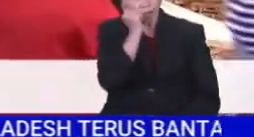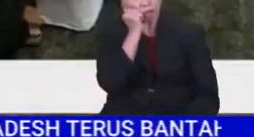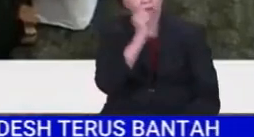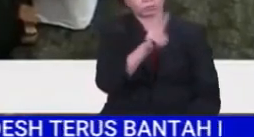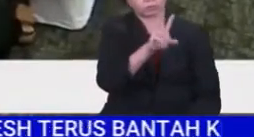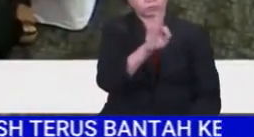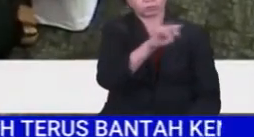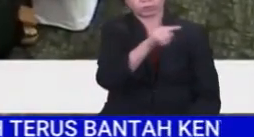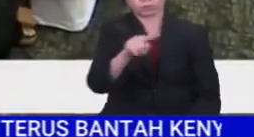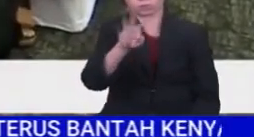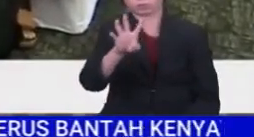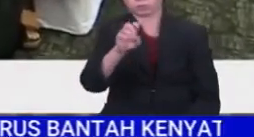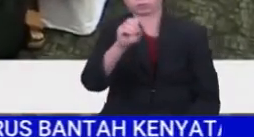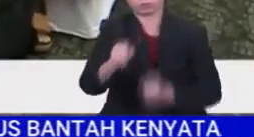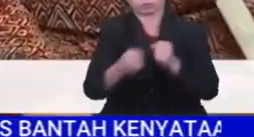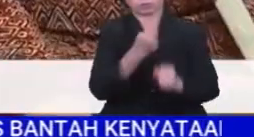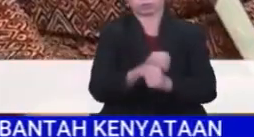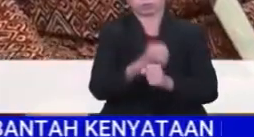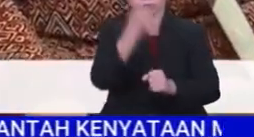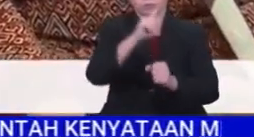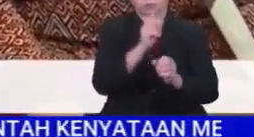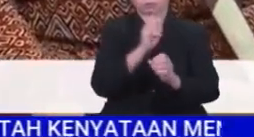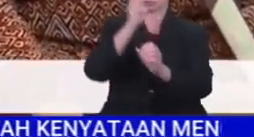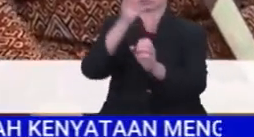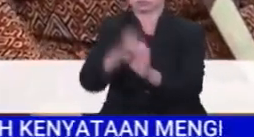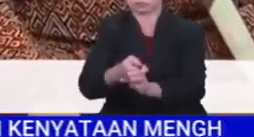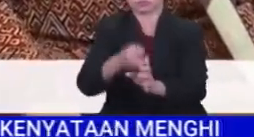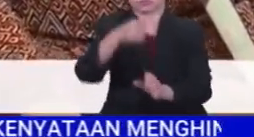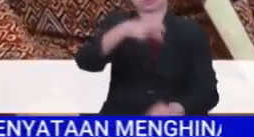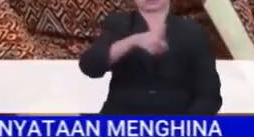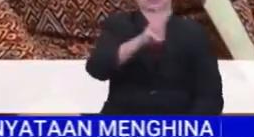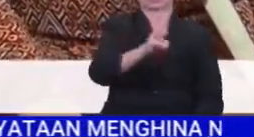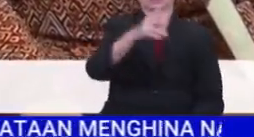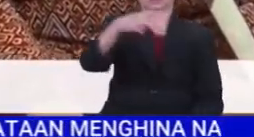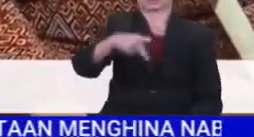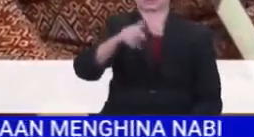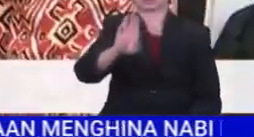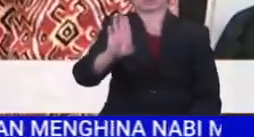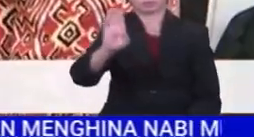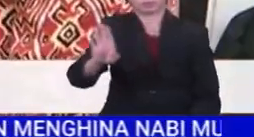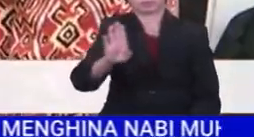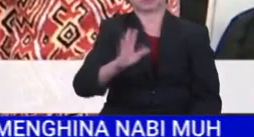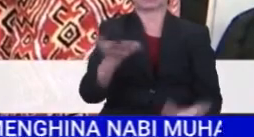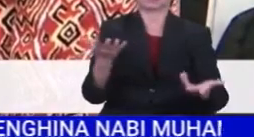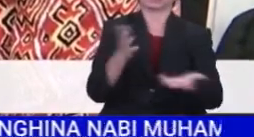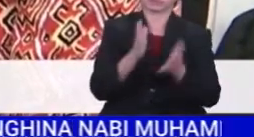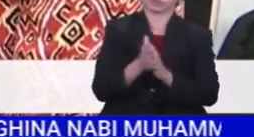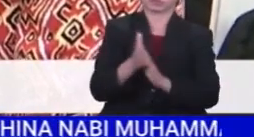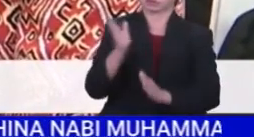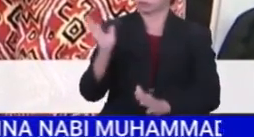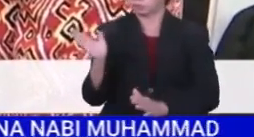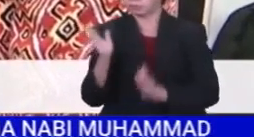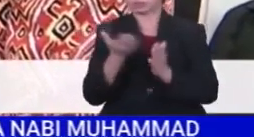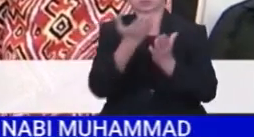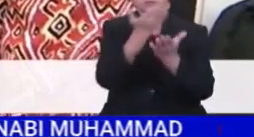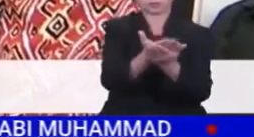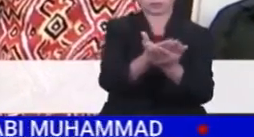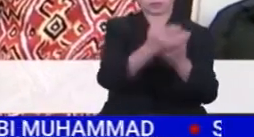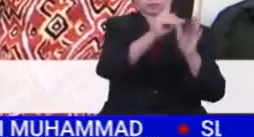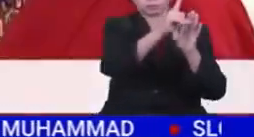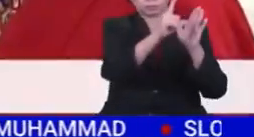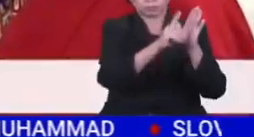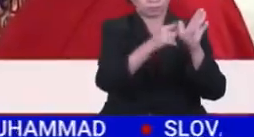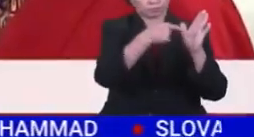29 sehingga 40 tahun untuk menyertai pidawuh PBB sehubungan itu belum cadangkan agak pelembagaan